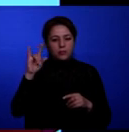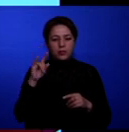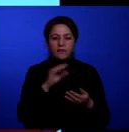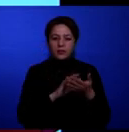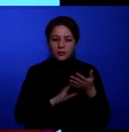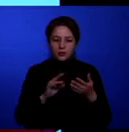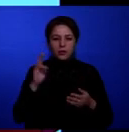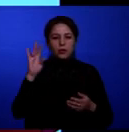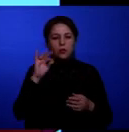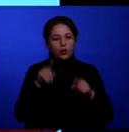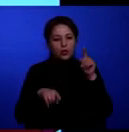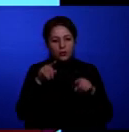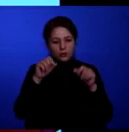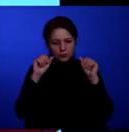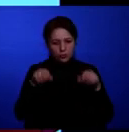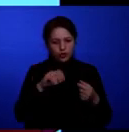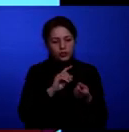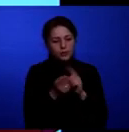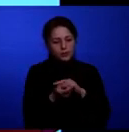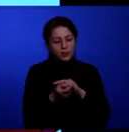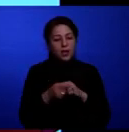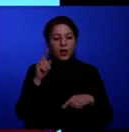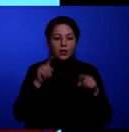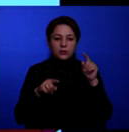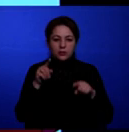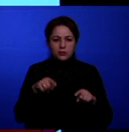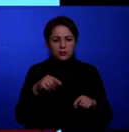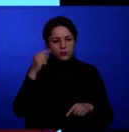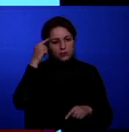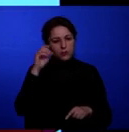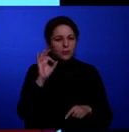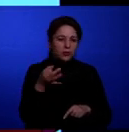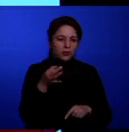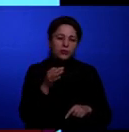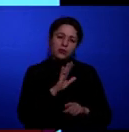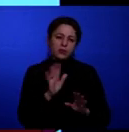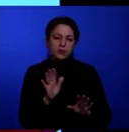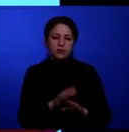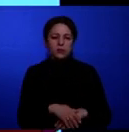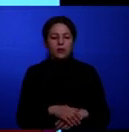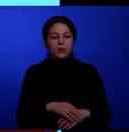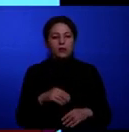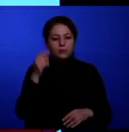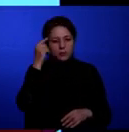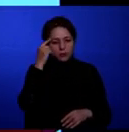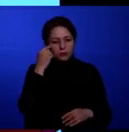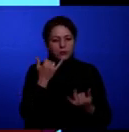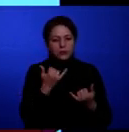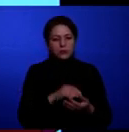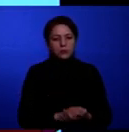мы можем заменить а иногда сомневаемся правильный или нет давайте подумаем